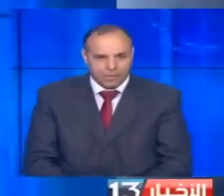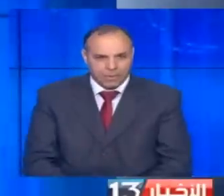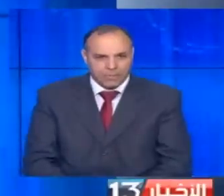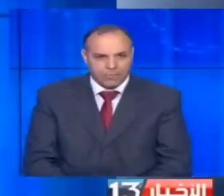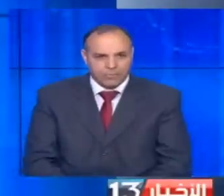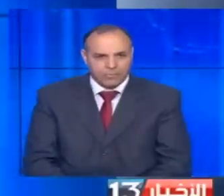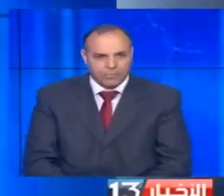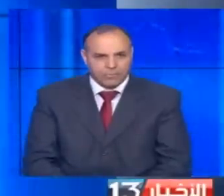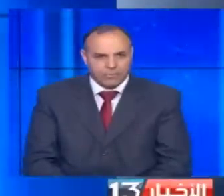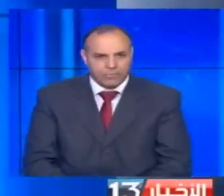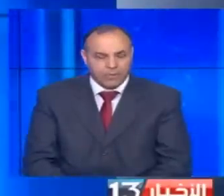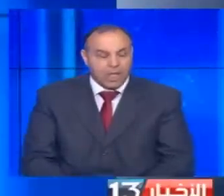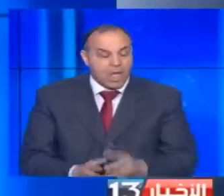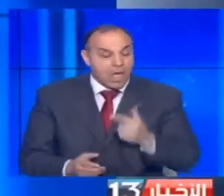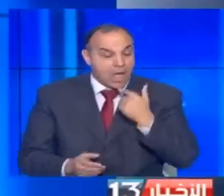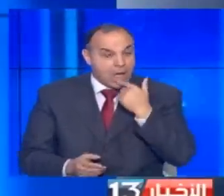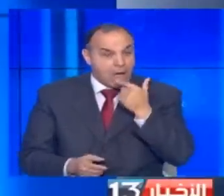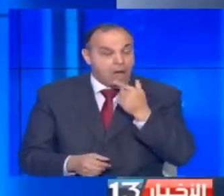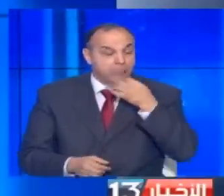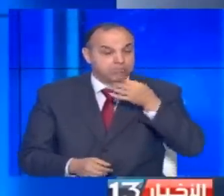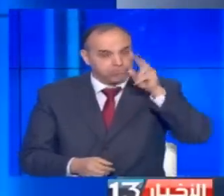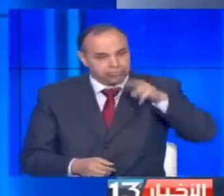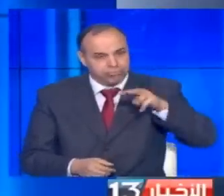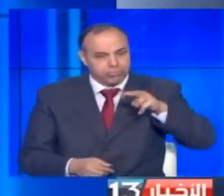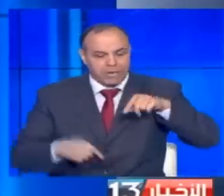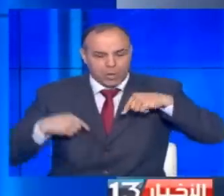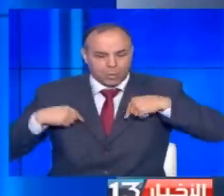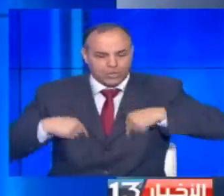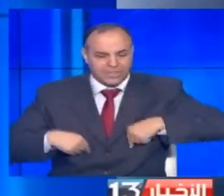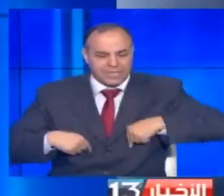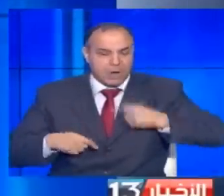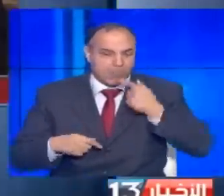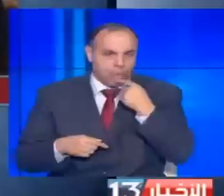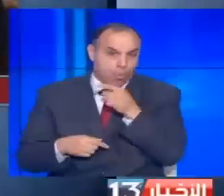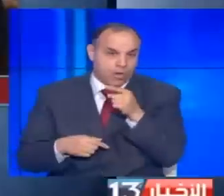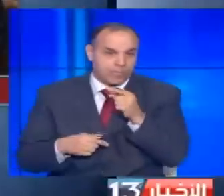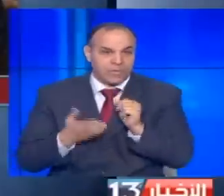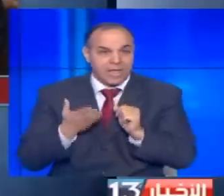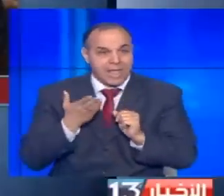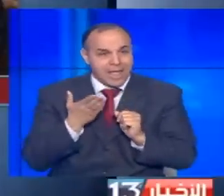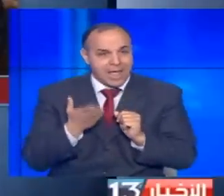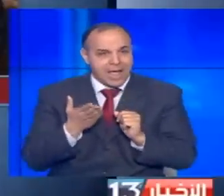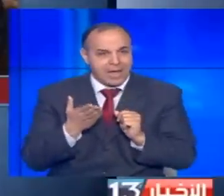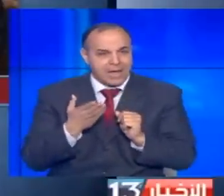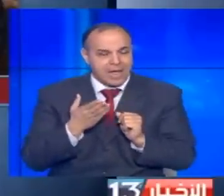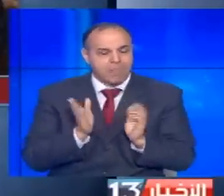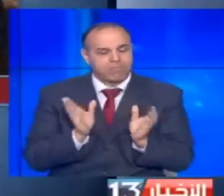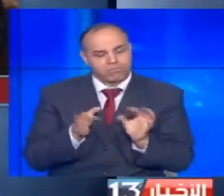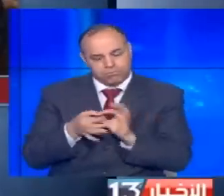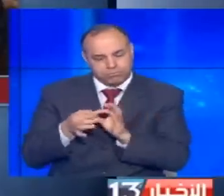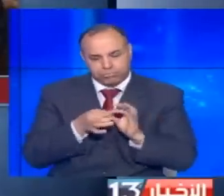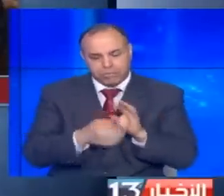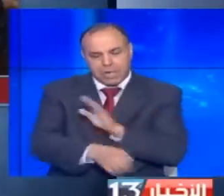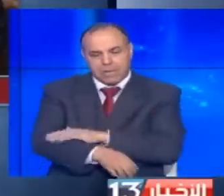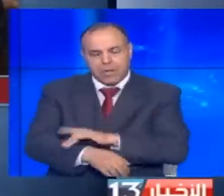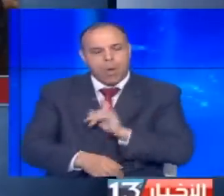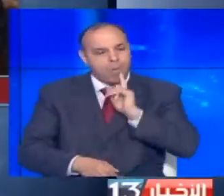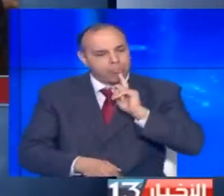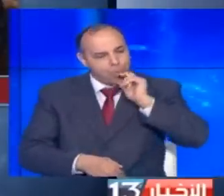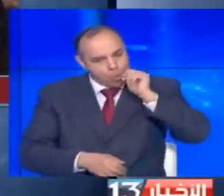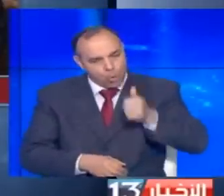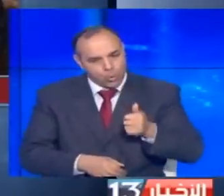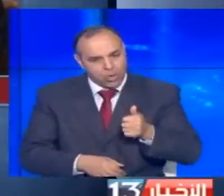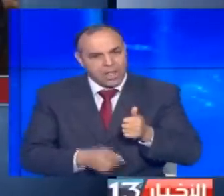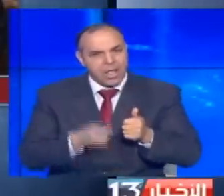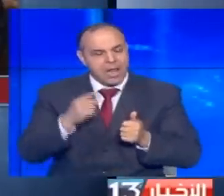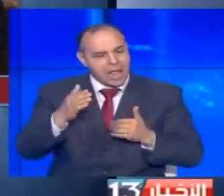ومن جانبه اعتبر الناطق الرسمي باسم الحكومه اياد الدهماني انت شريك القطاع العام في الاضراب المقرر غدا